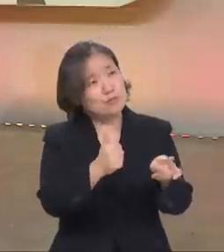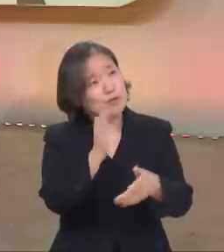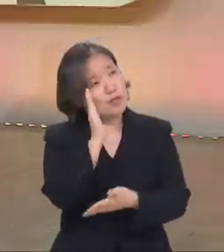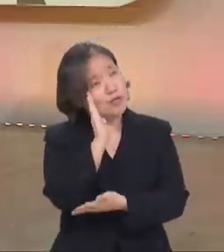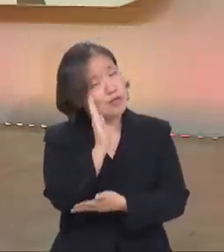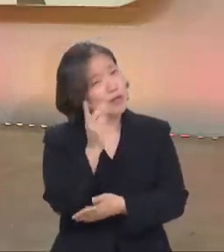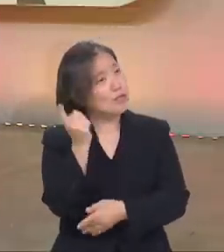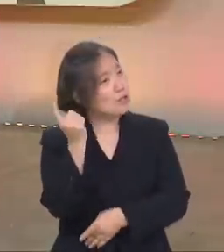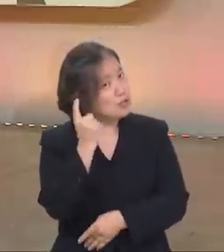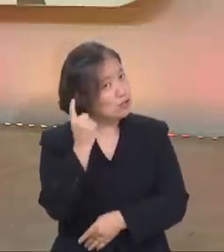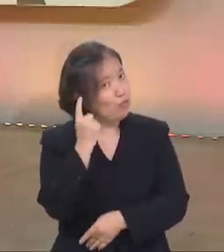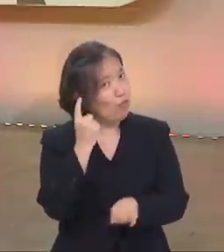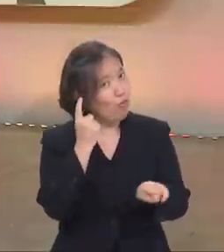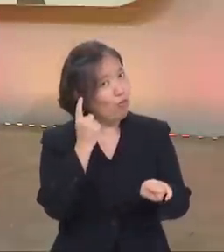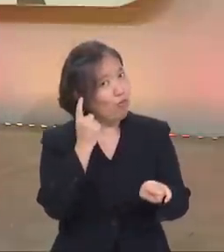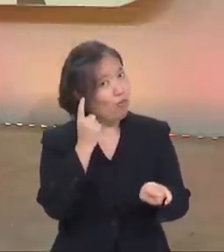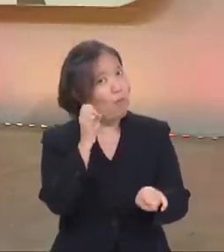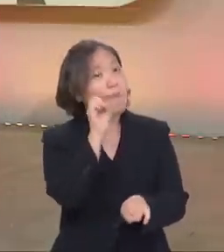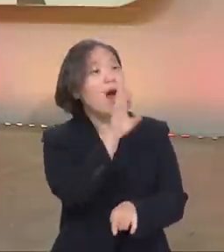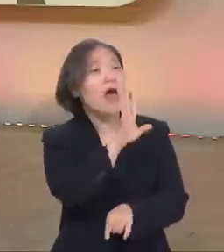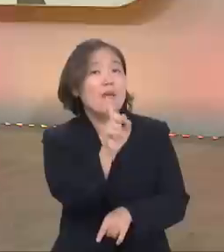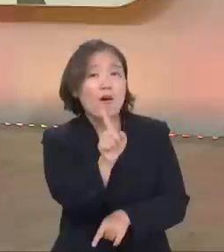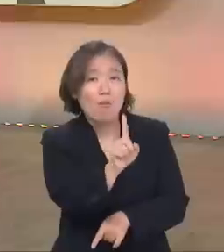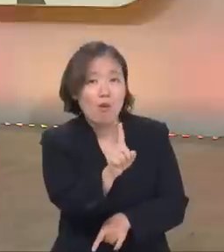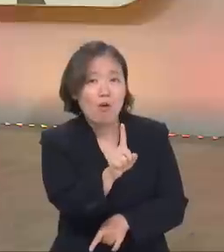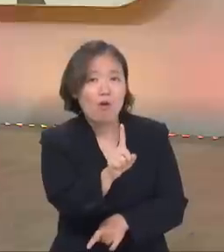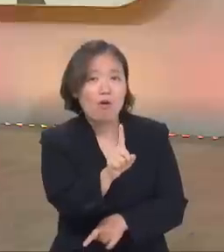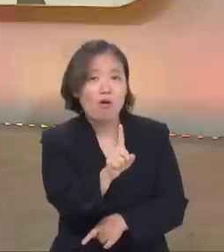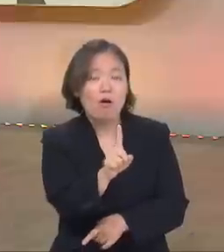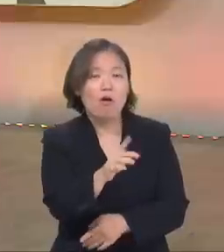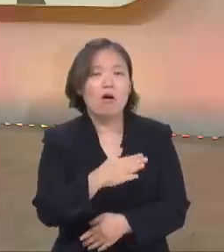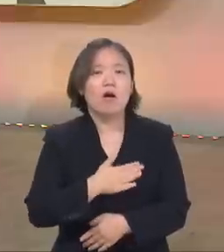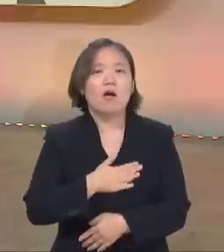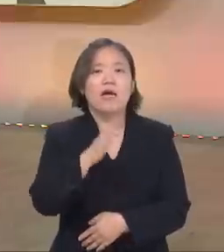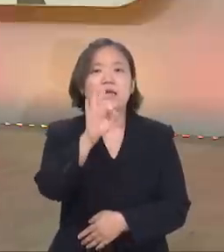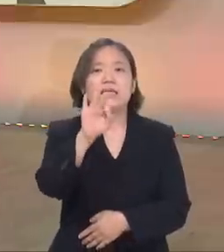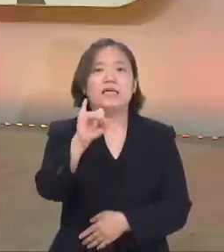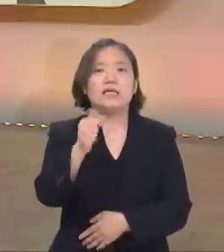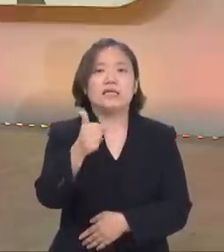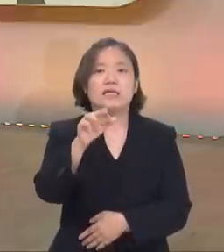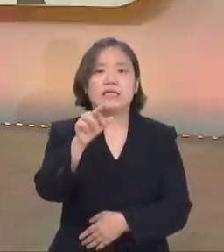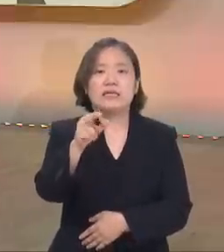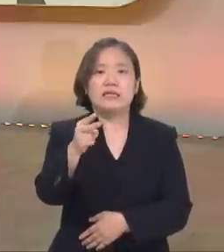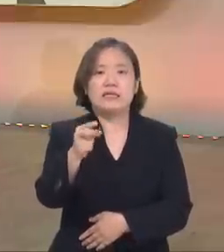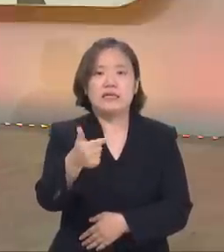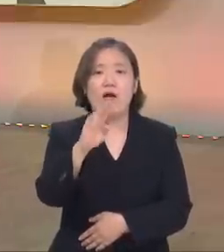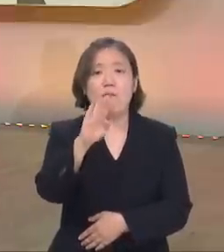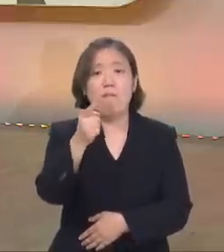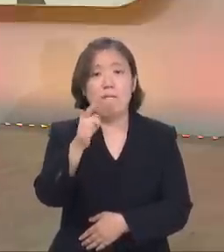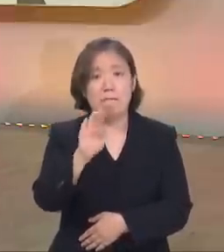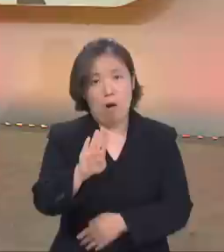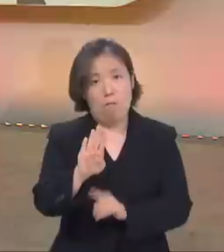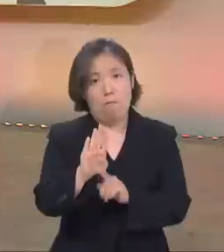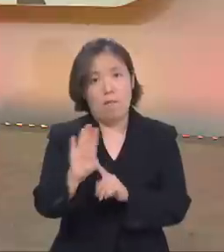말씀에 다 인연법이다이 모든게 다 인연법이구나